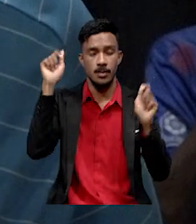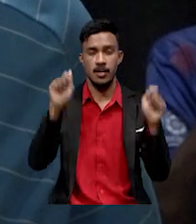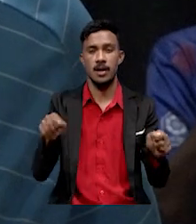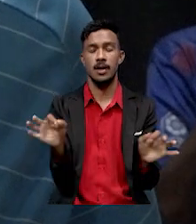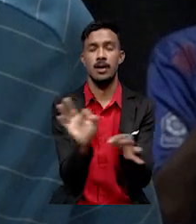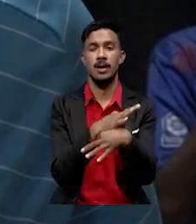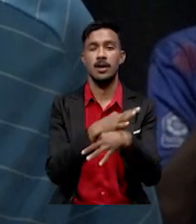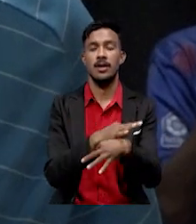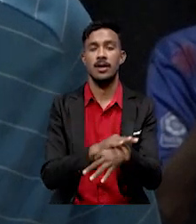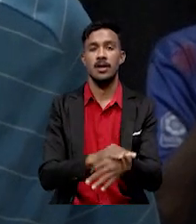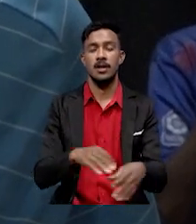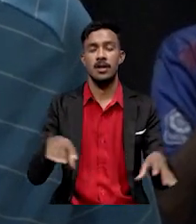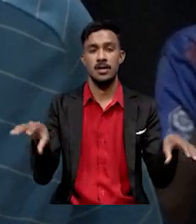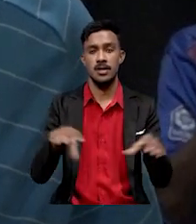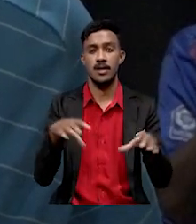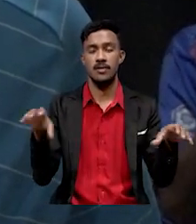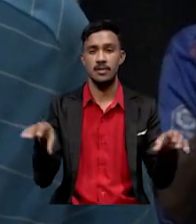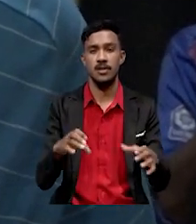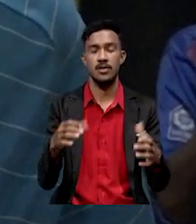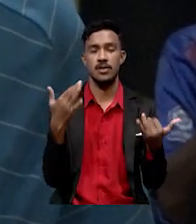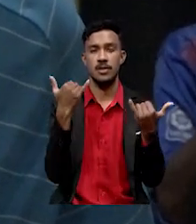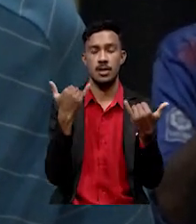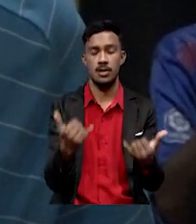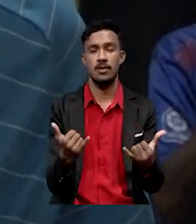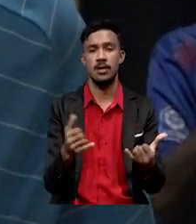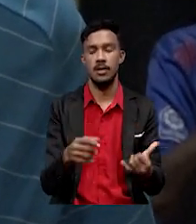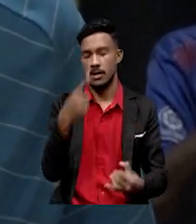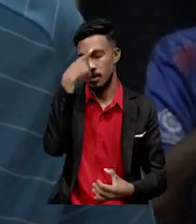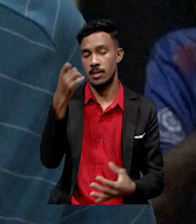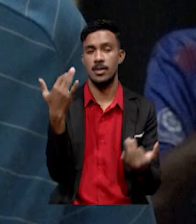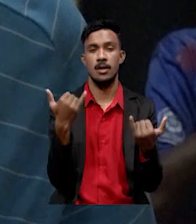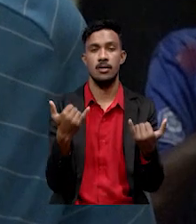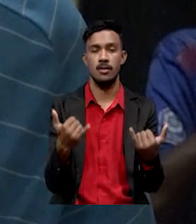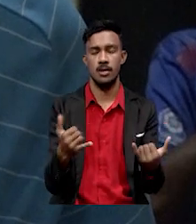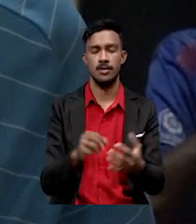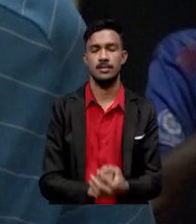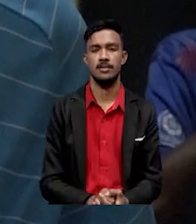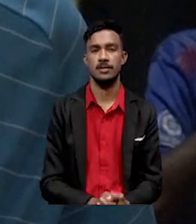sistem rekrutmen tu agora ada rakne tambah agora ada rakne